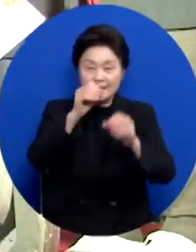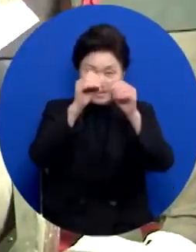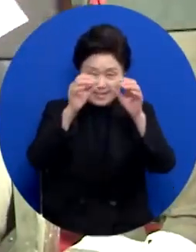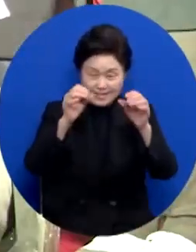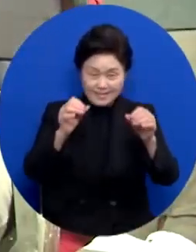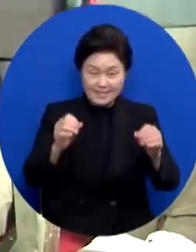리